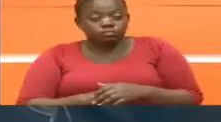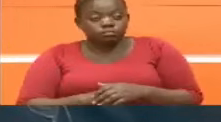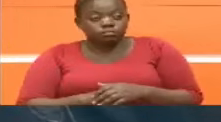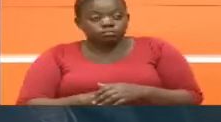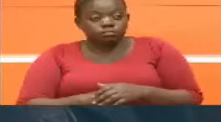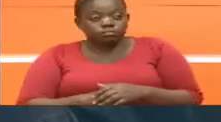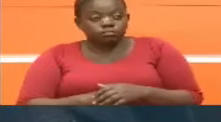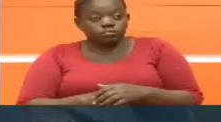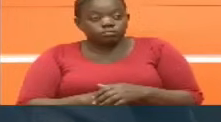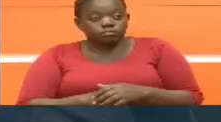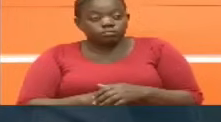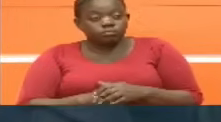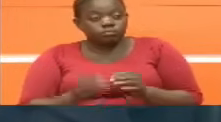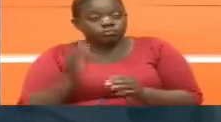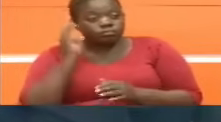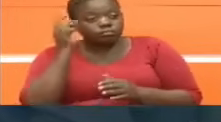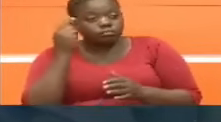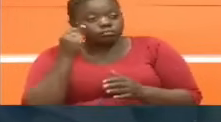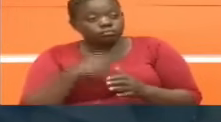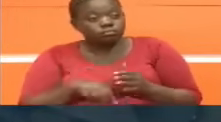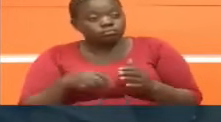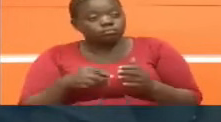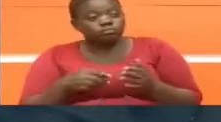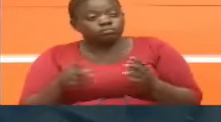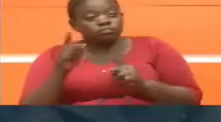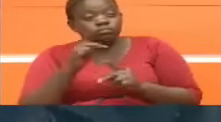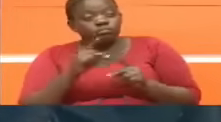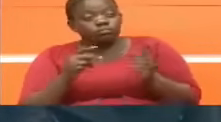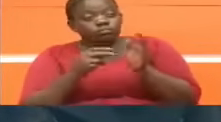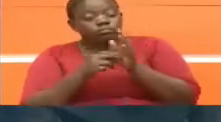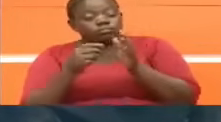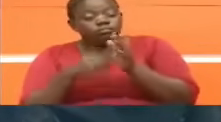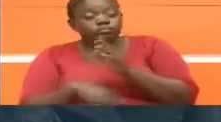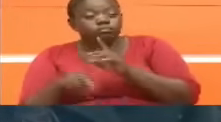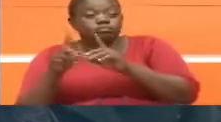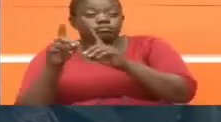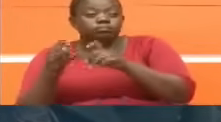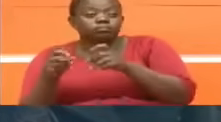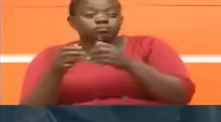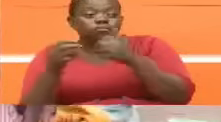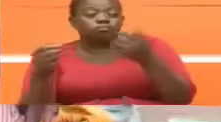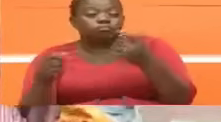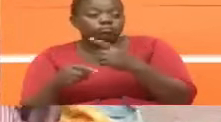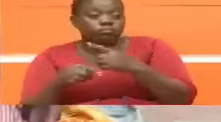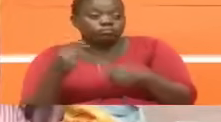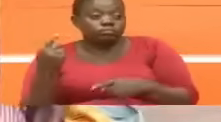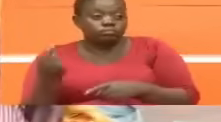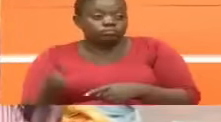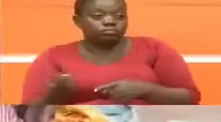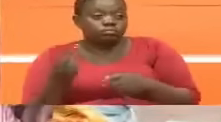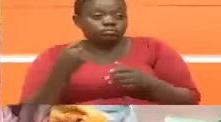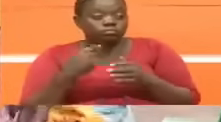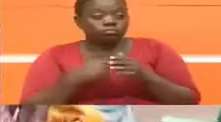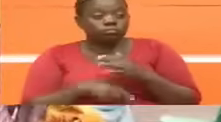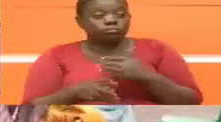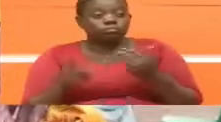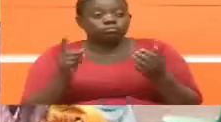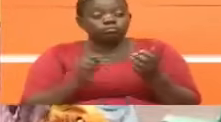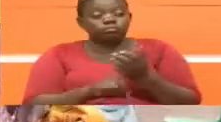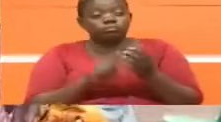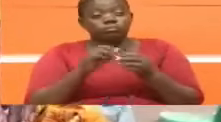yangu bagenza okuwulira ng'abantu batulanga bifaananyi ng'abaana baabasa. Ategeeza nti Kabirigo okufuna muwala